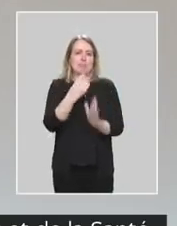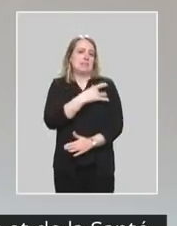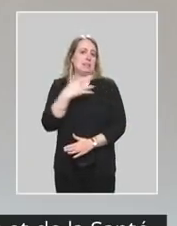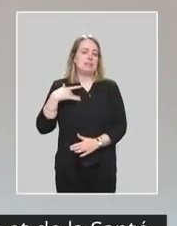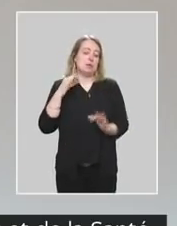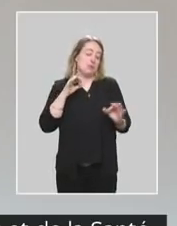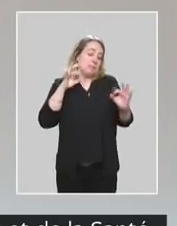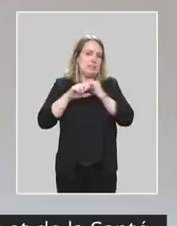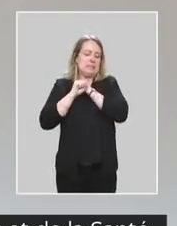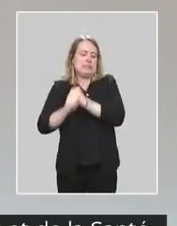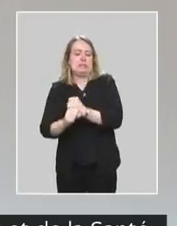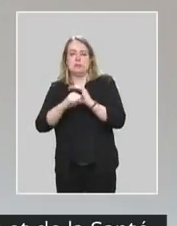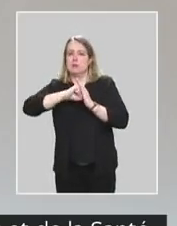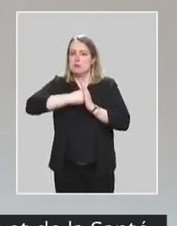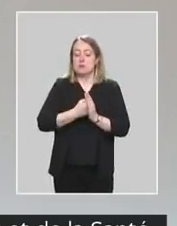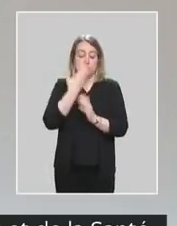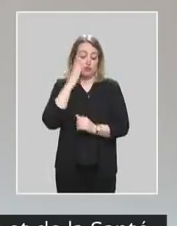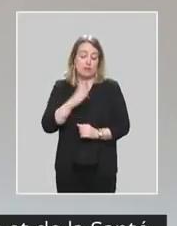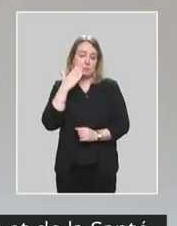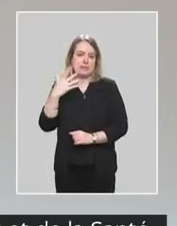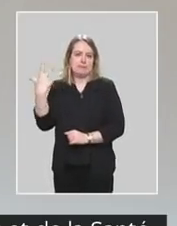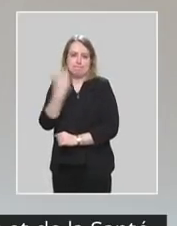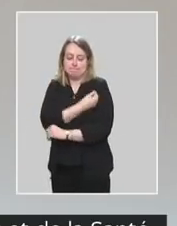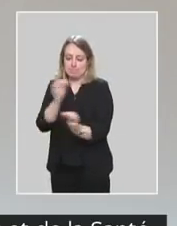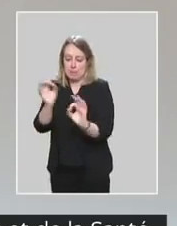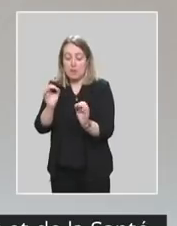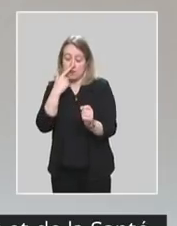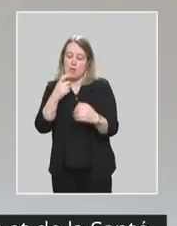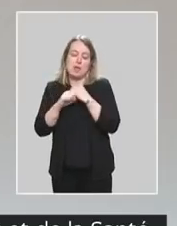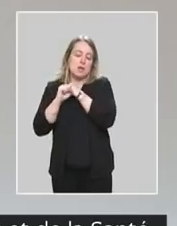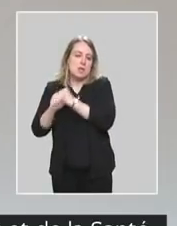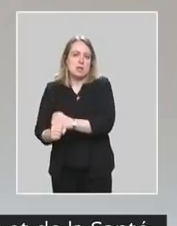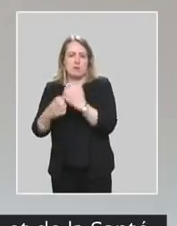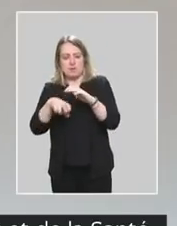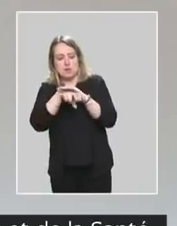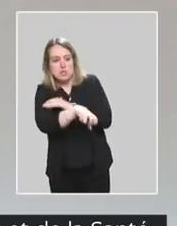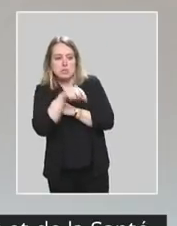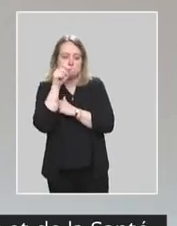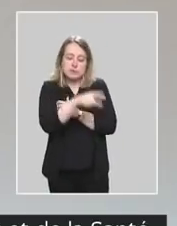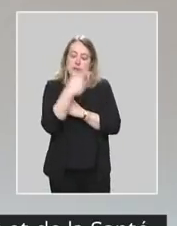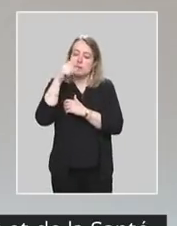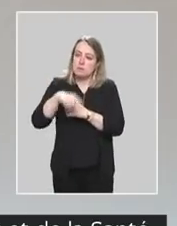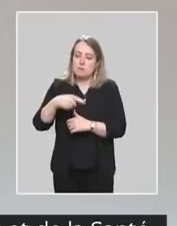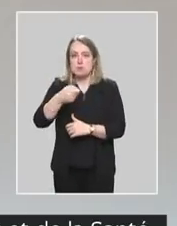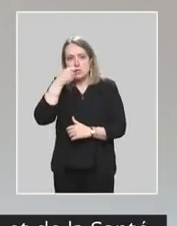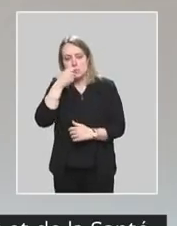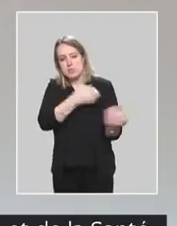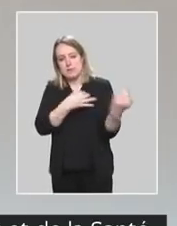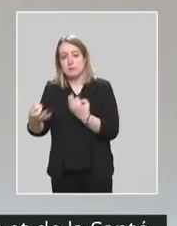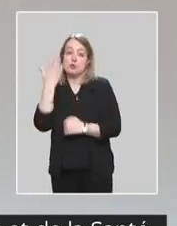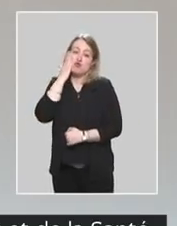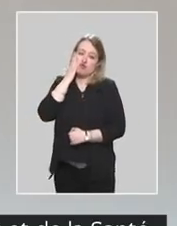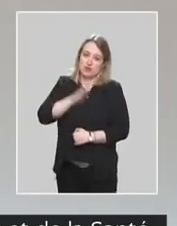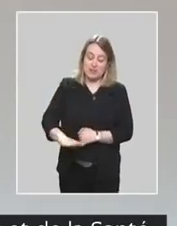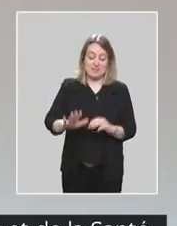peux le comprendre, quand on n'est pas vacciné, qu'il soit contraignant de devoir se faire tester pour accéder à un établissement recevant du public. Mais je le dis, c'est encore